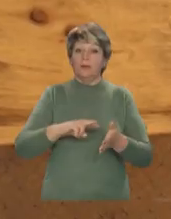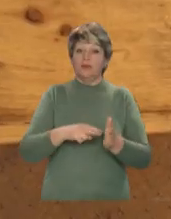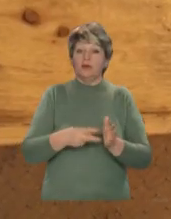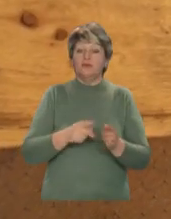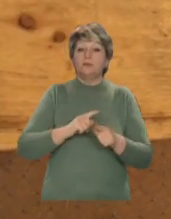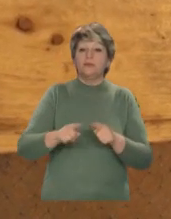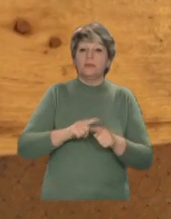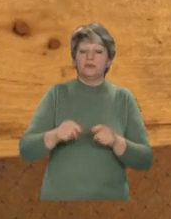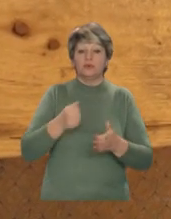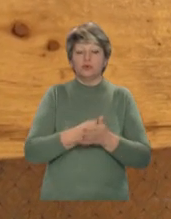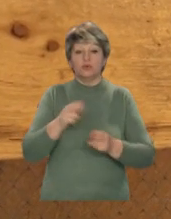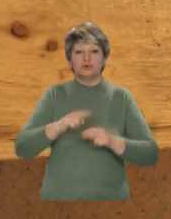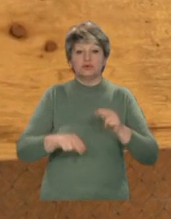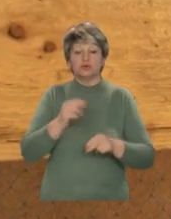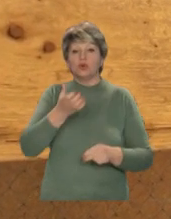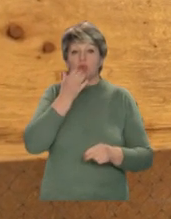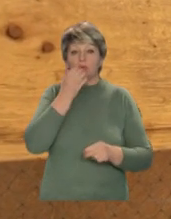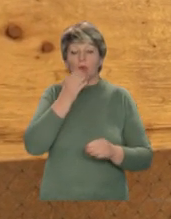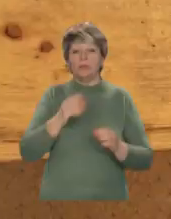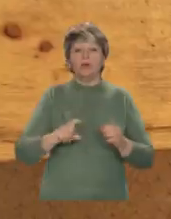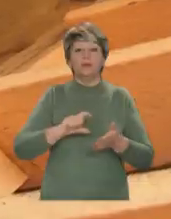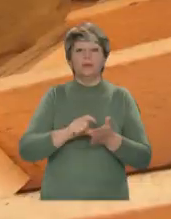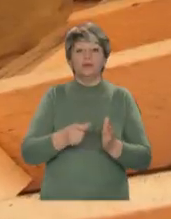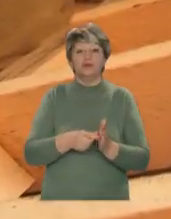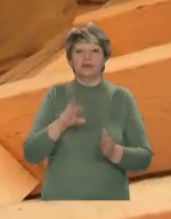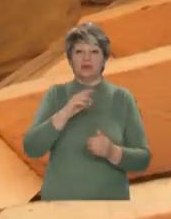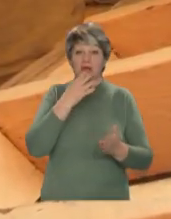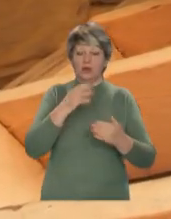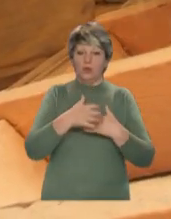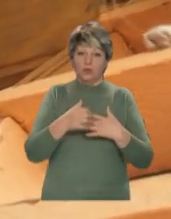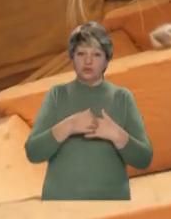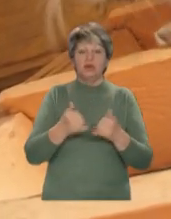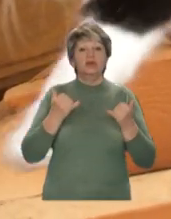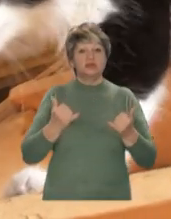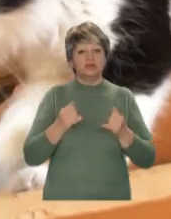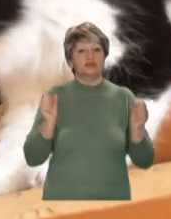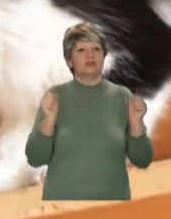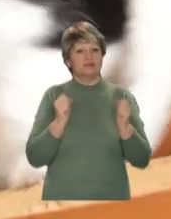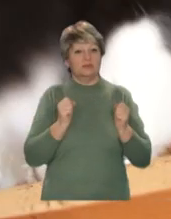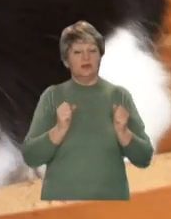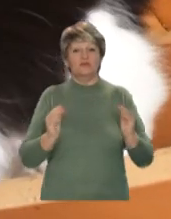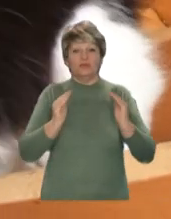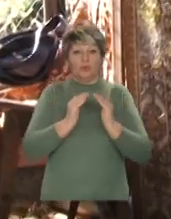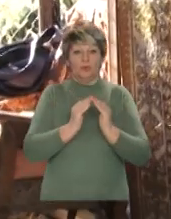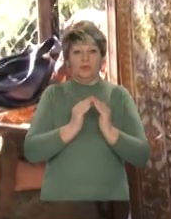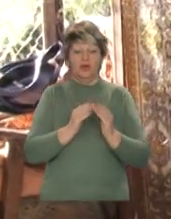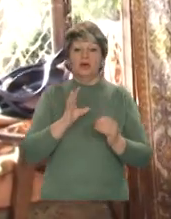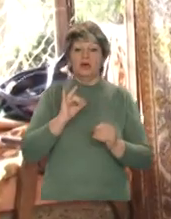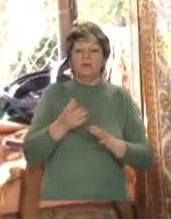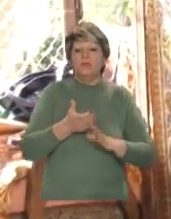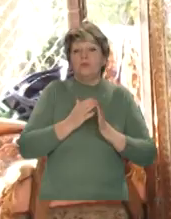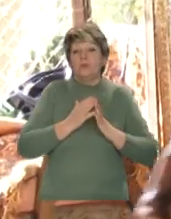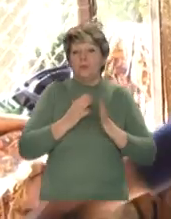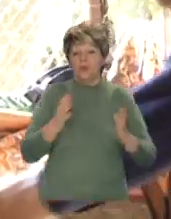якнайшвидше добудувати тепле приміщення для своїх вихованців на території двору. Бо ж дотепер коти зимували в будинку Ірини та Андрія. Та найбільша мрія